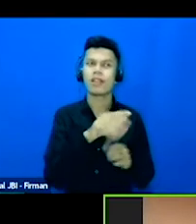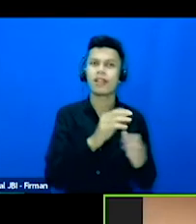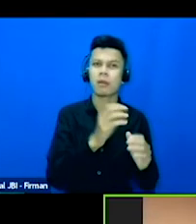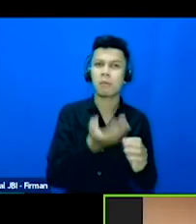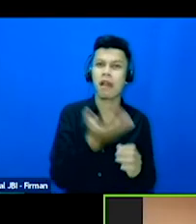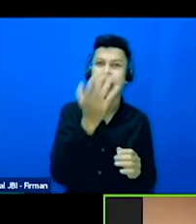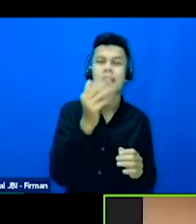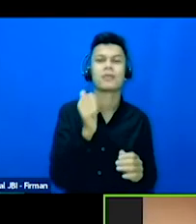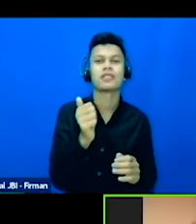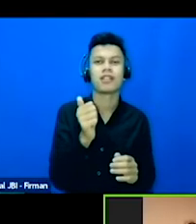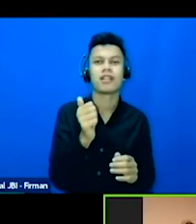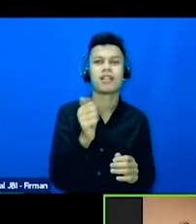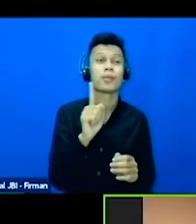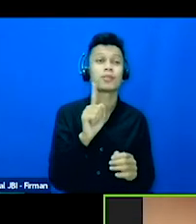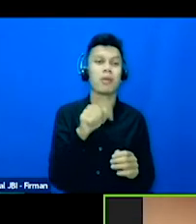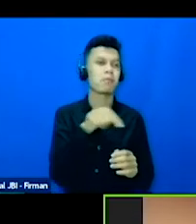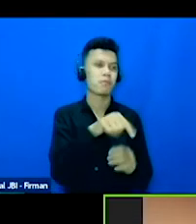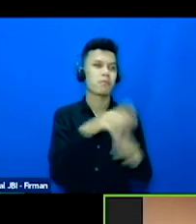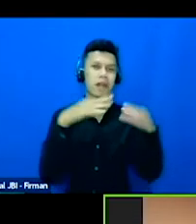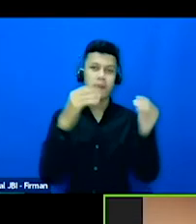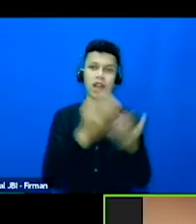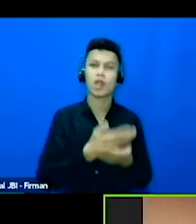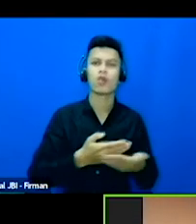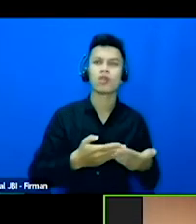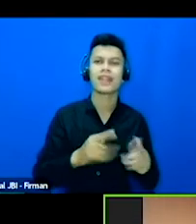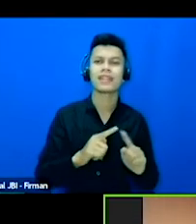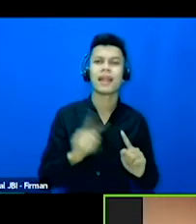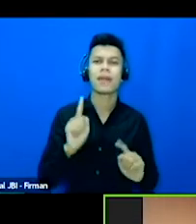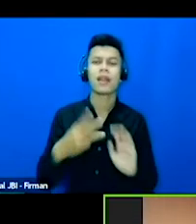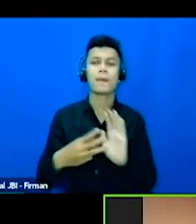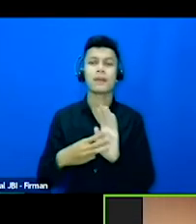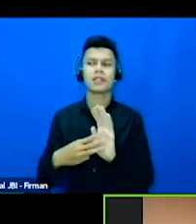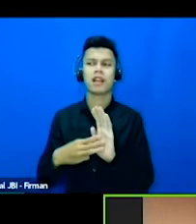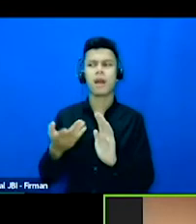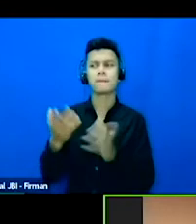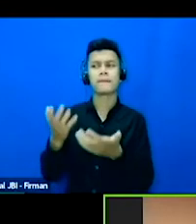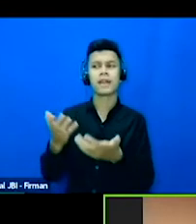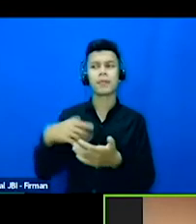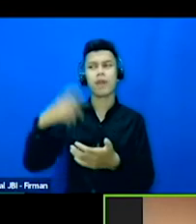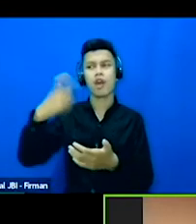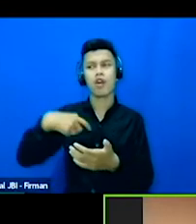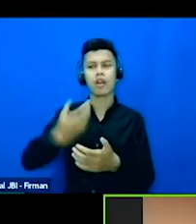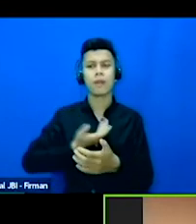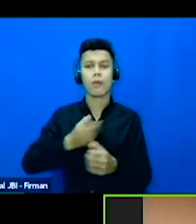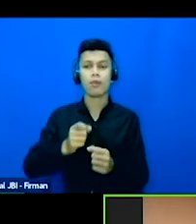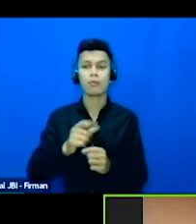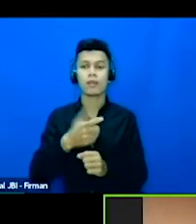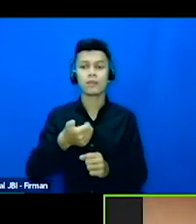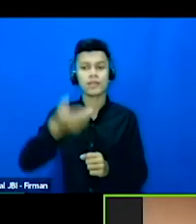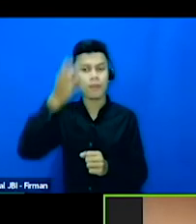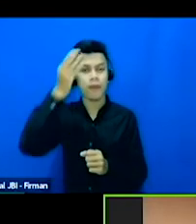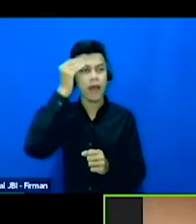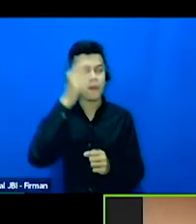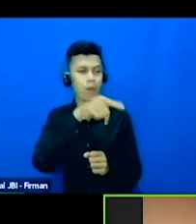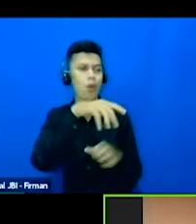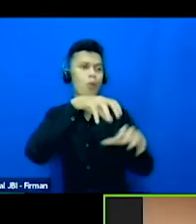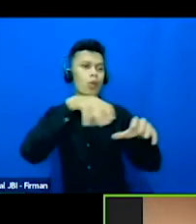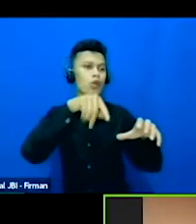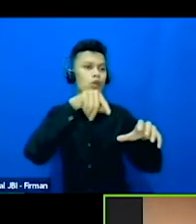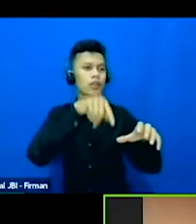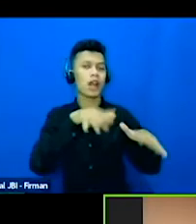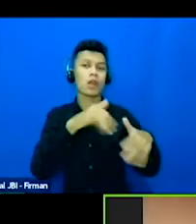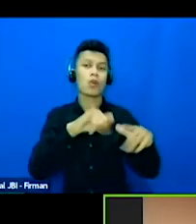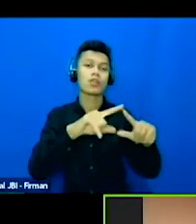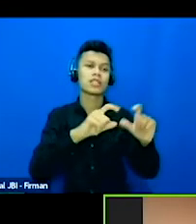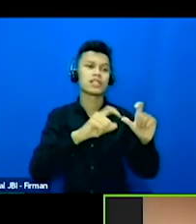adalah bagaimana konsumen bisa mengetahui bahwa produk itu atau